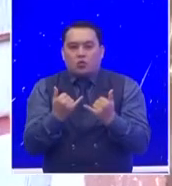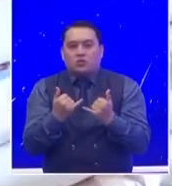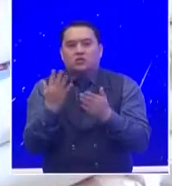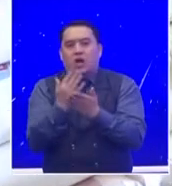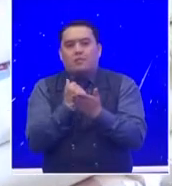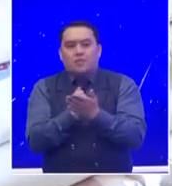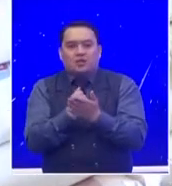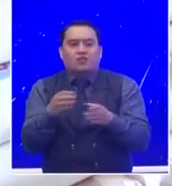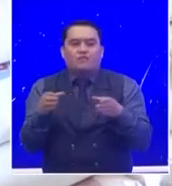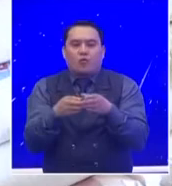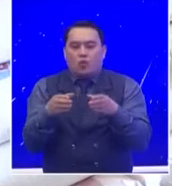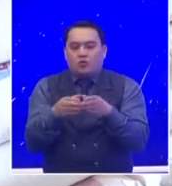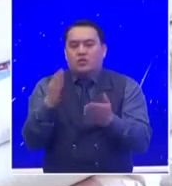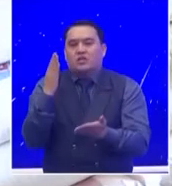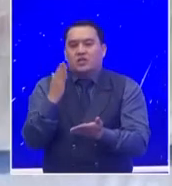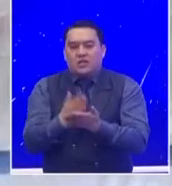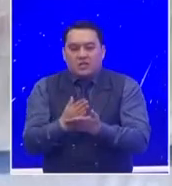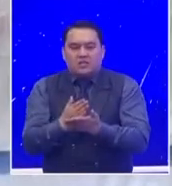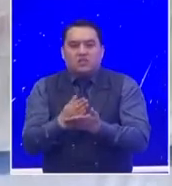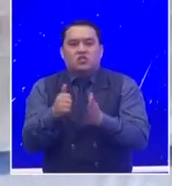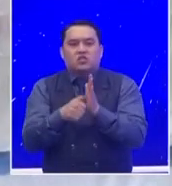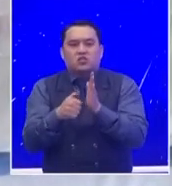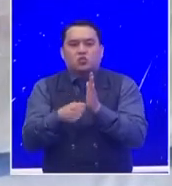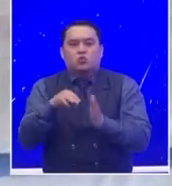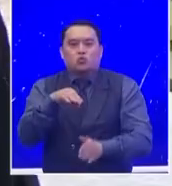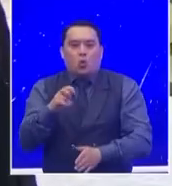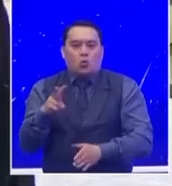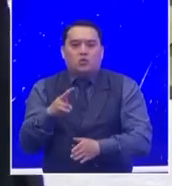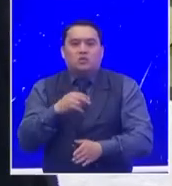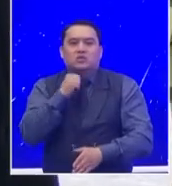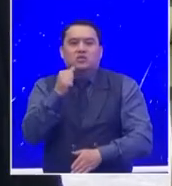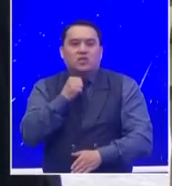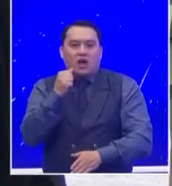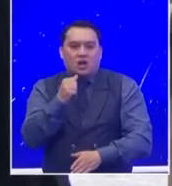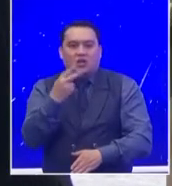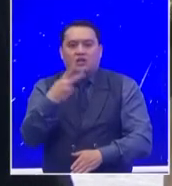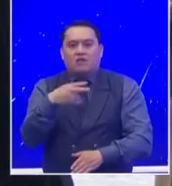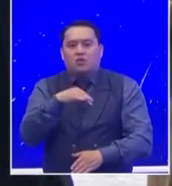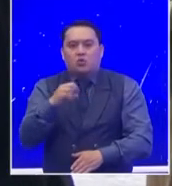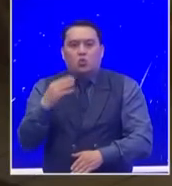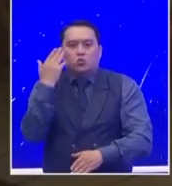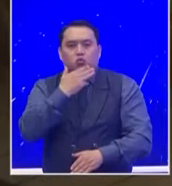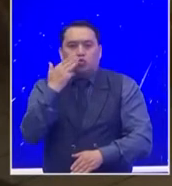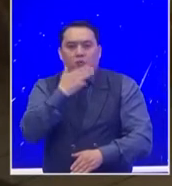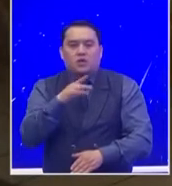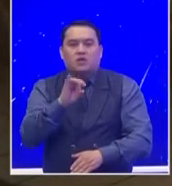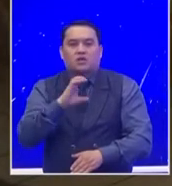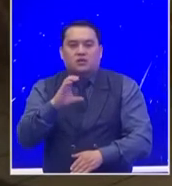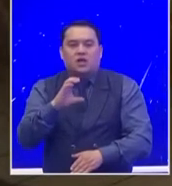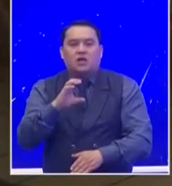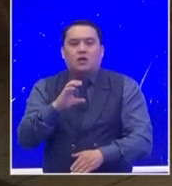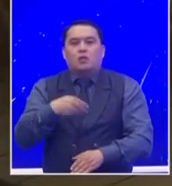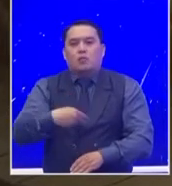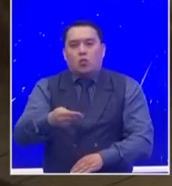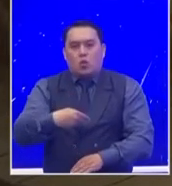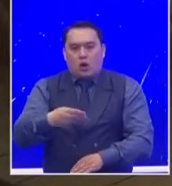резерве стабилизационного фонда региона имеется 600 тонн местного свекловичного сахара, 20 тонн уштубинского риса, 50 тонн шималганской